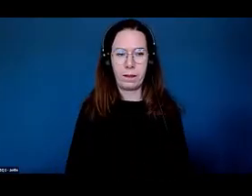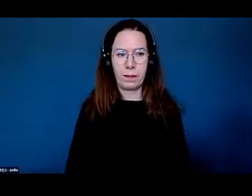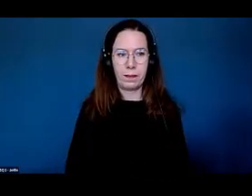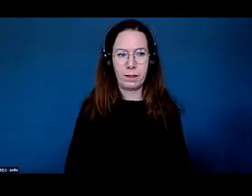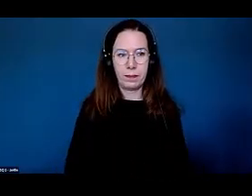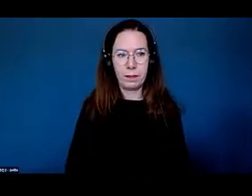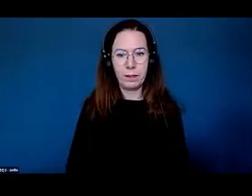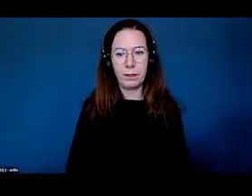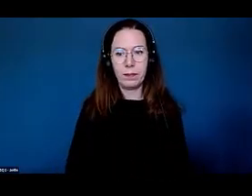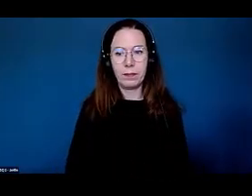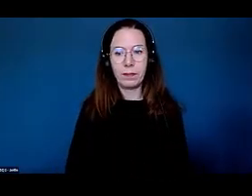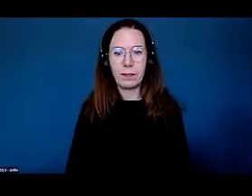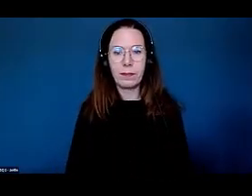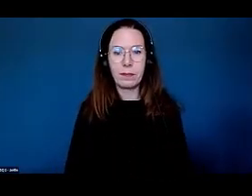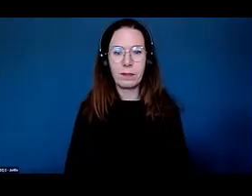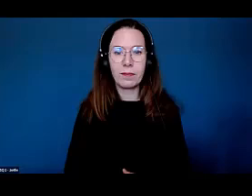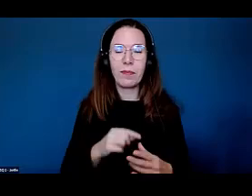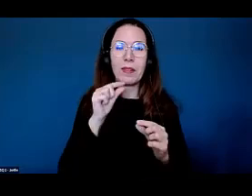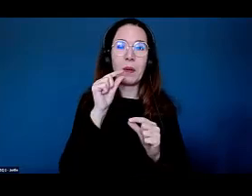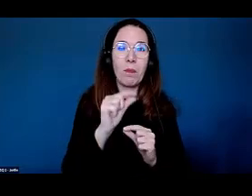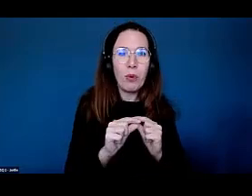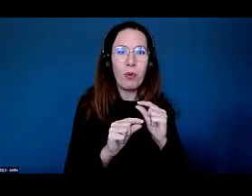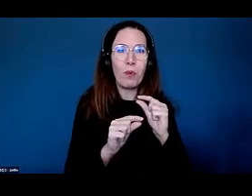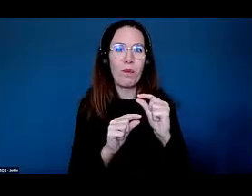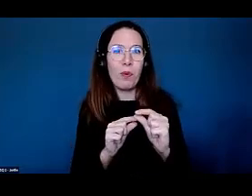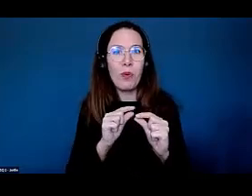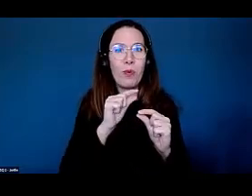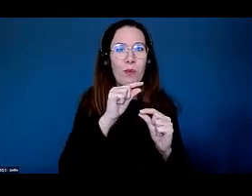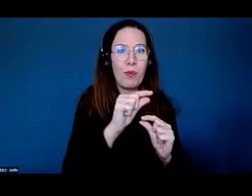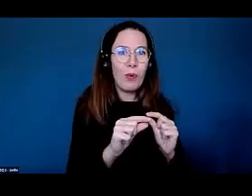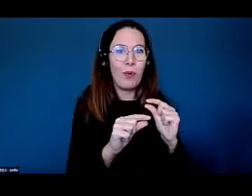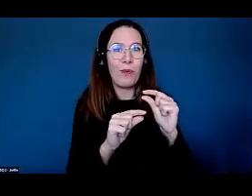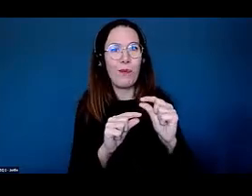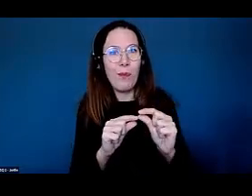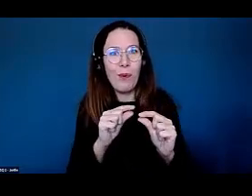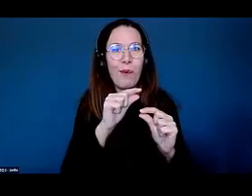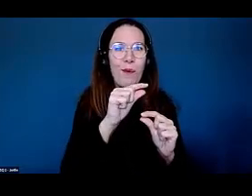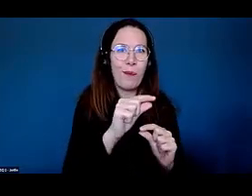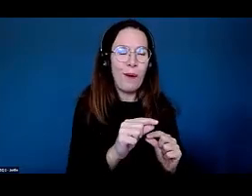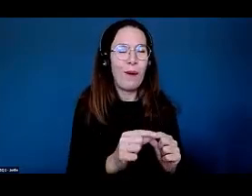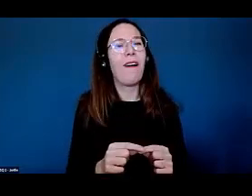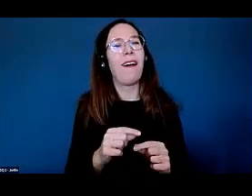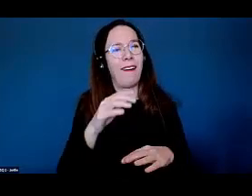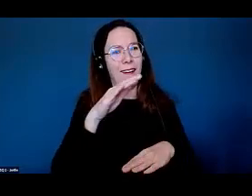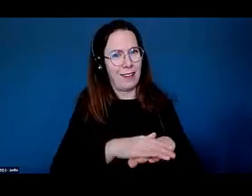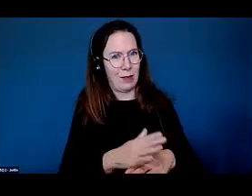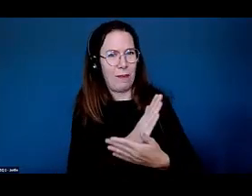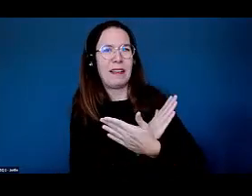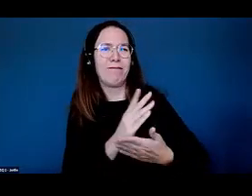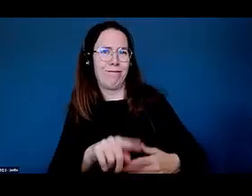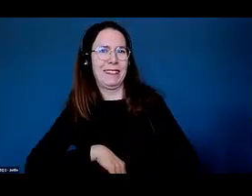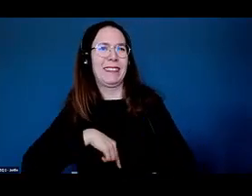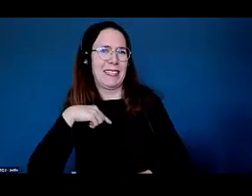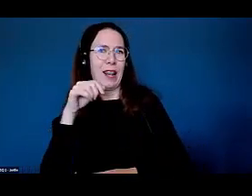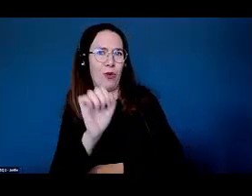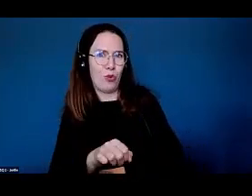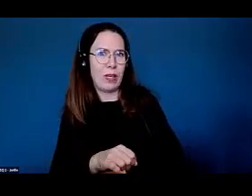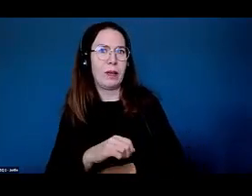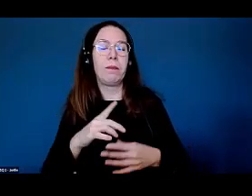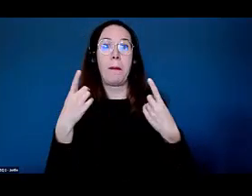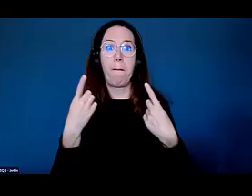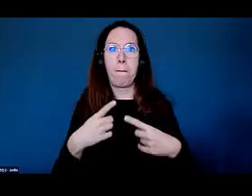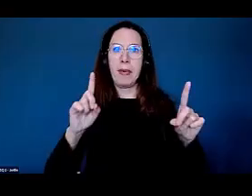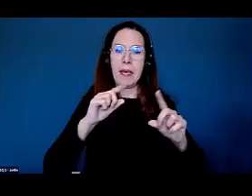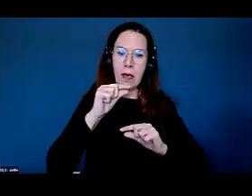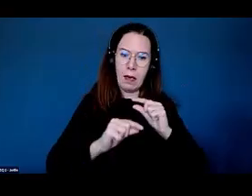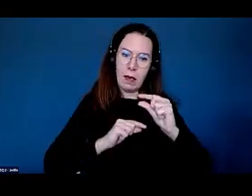Ce sont, des petites, gouttes qui viennent rajouter de l'eau dans le seau au sein d'une longue période et c'est ça qui